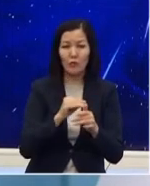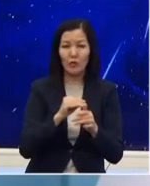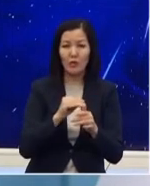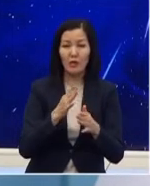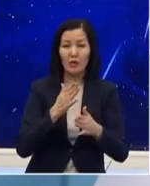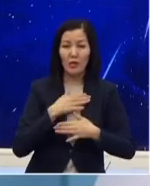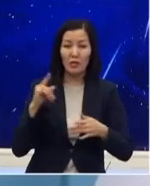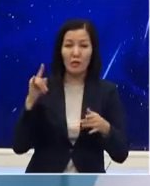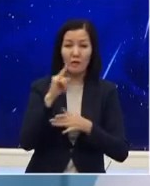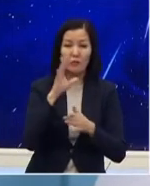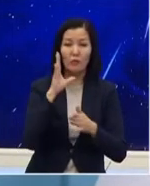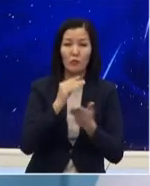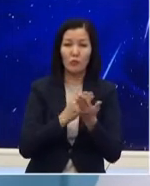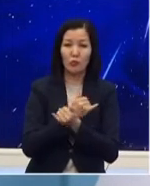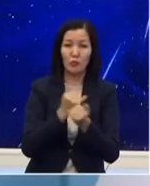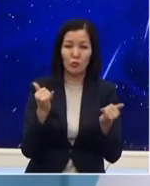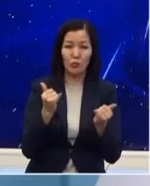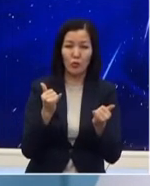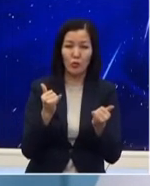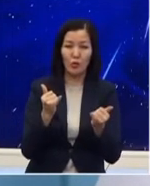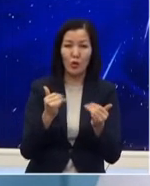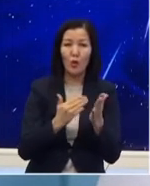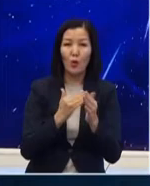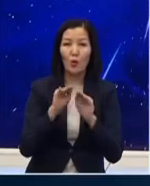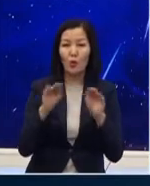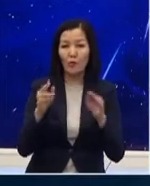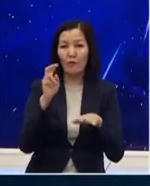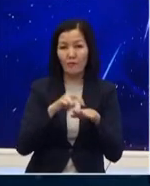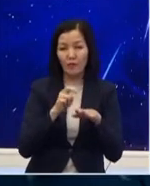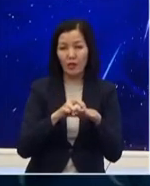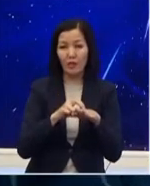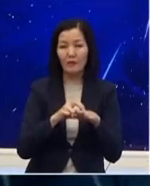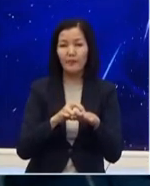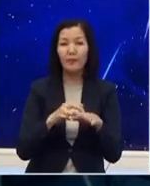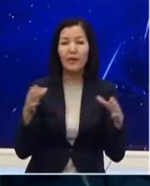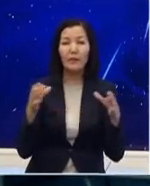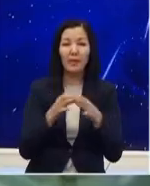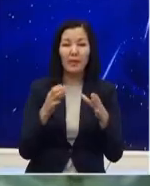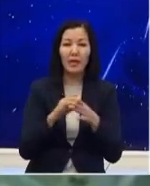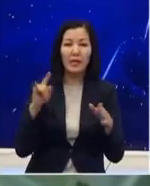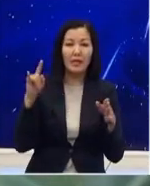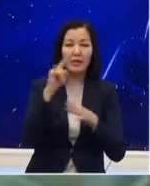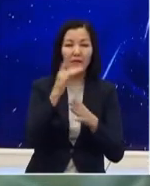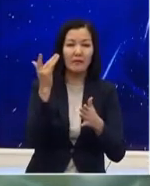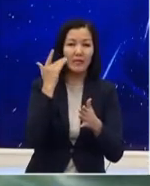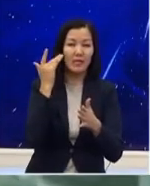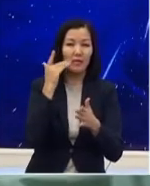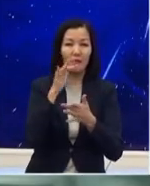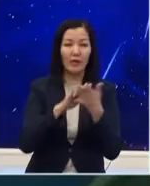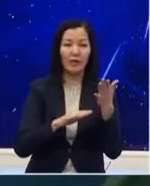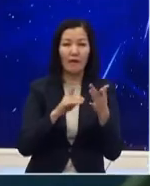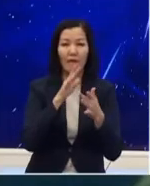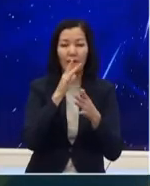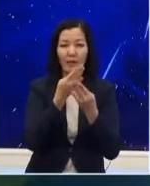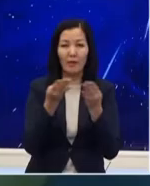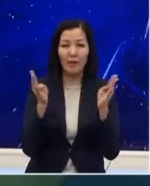показывает нашу уровень квалификации наших докторов. Бригады санитарной авиации тем более не прекращали свою работу и во время